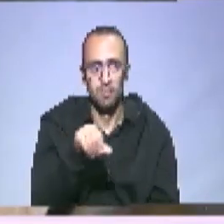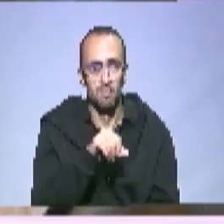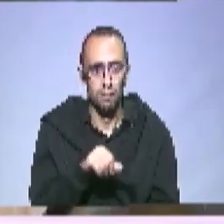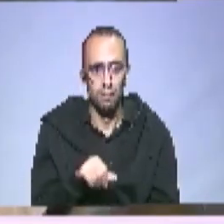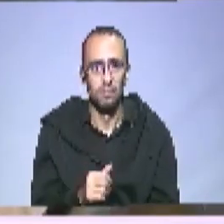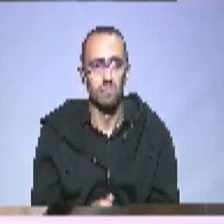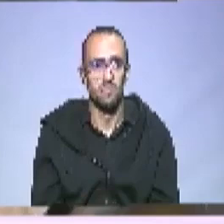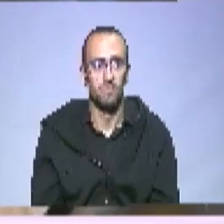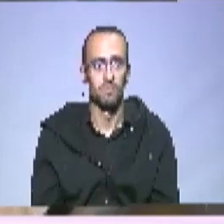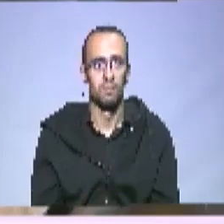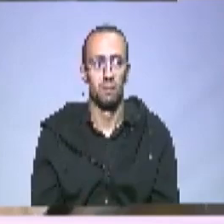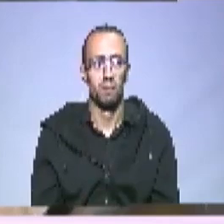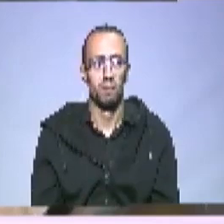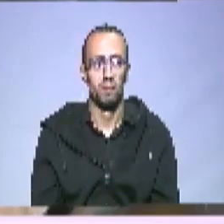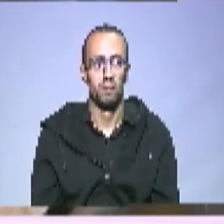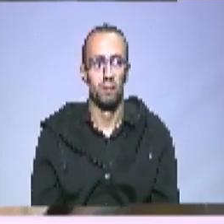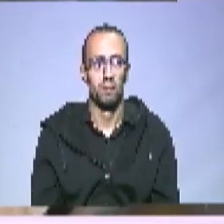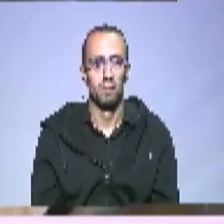فاحنا بقى ايه